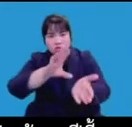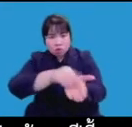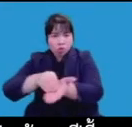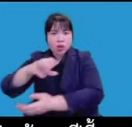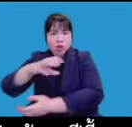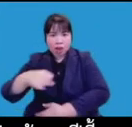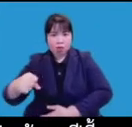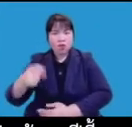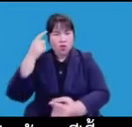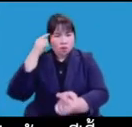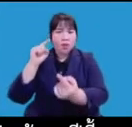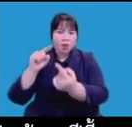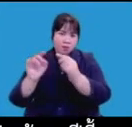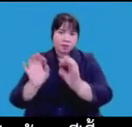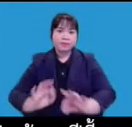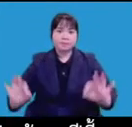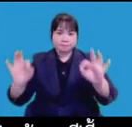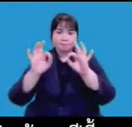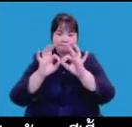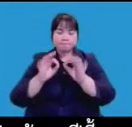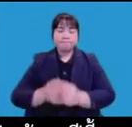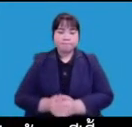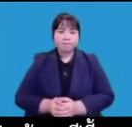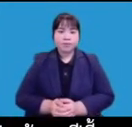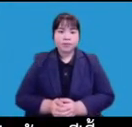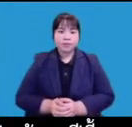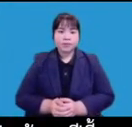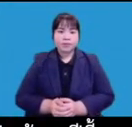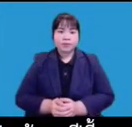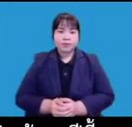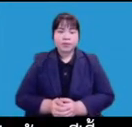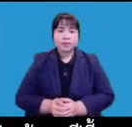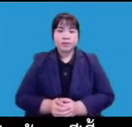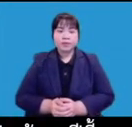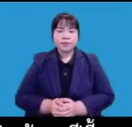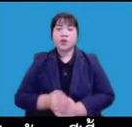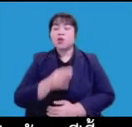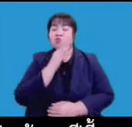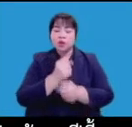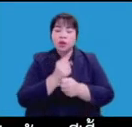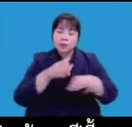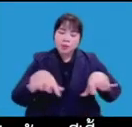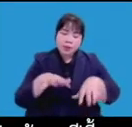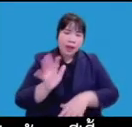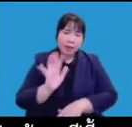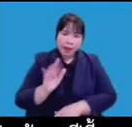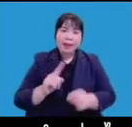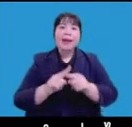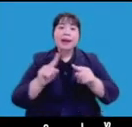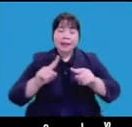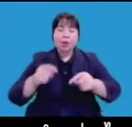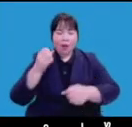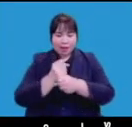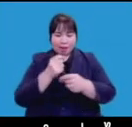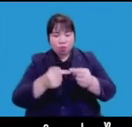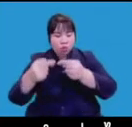งการขึ้นมาอันนี้เป็นเป้าหมายใหญ่ที่แบบอยู่เป็น advance มากกว่าการที่เราแค่ทำระดับพื้นที่แต่ว่าคือต้องทำให้การเกิด